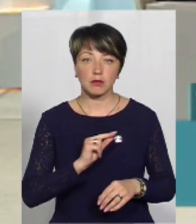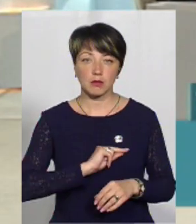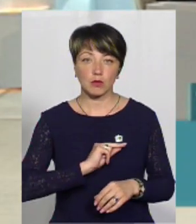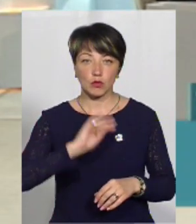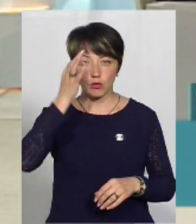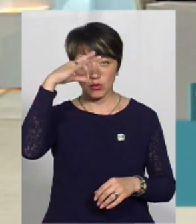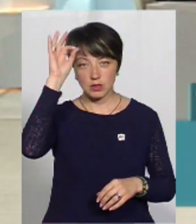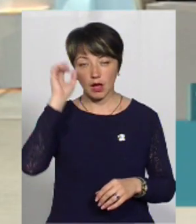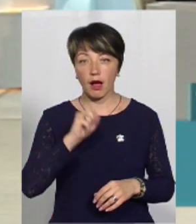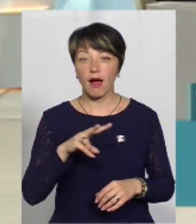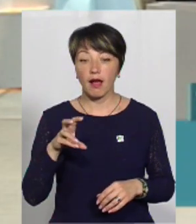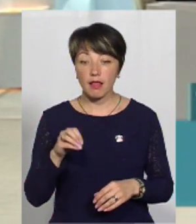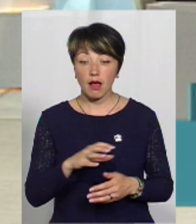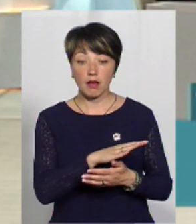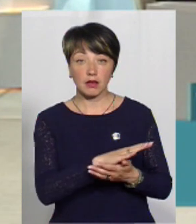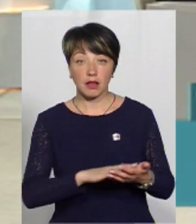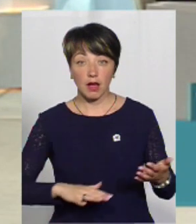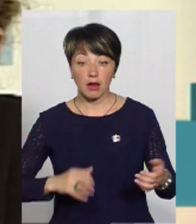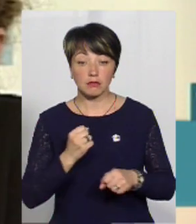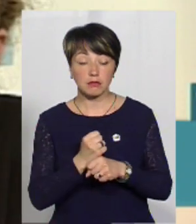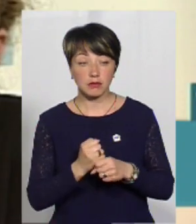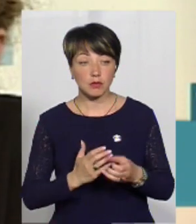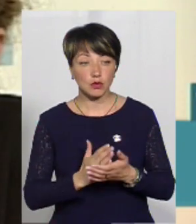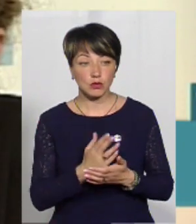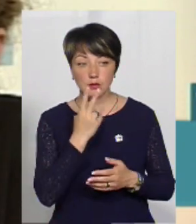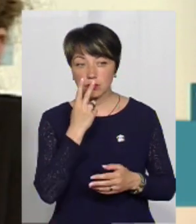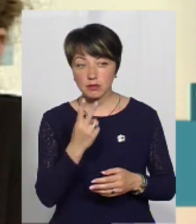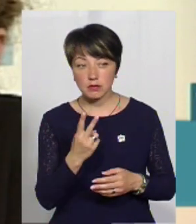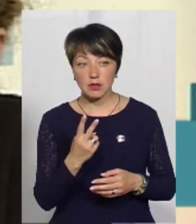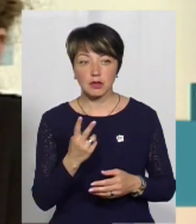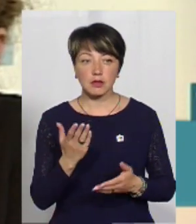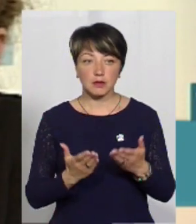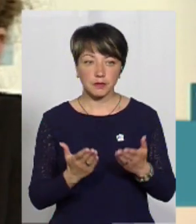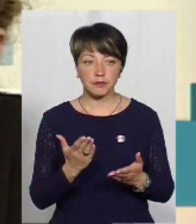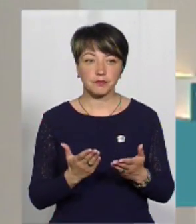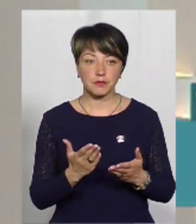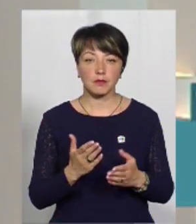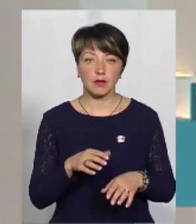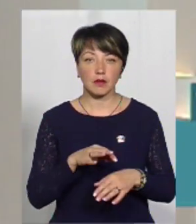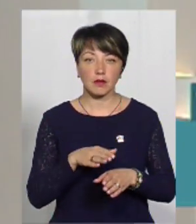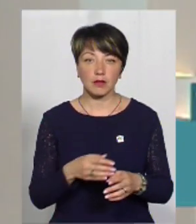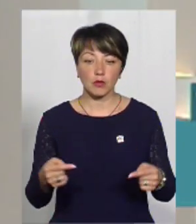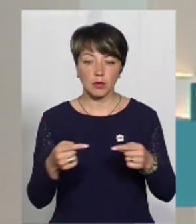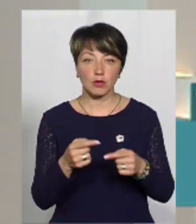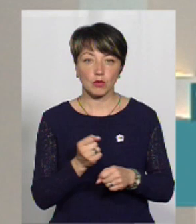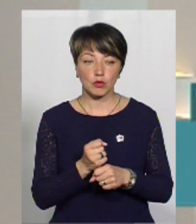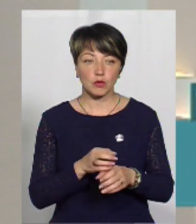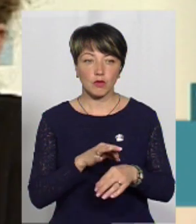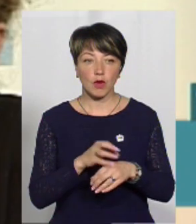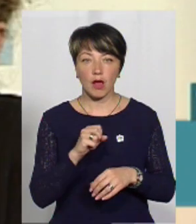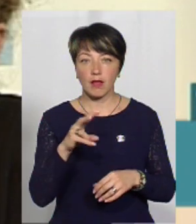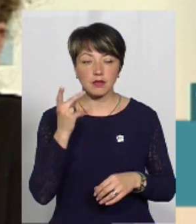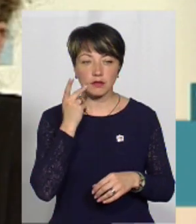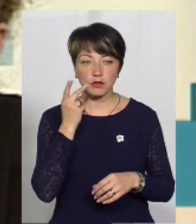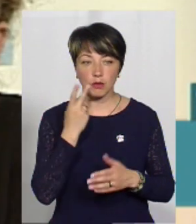лінії. Але вже в ході служби ми придивляємося, якщо ми дійсно бачимо відхилення, ми проводимо відповідну роботу, але не завжди,